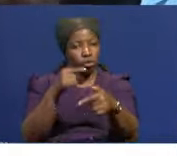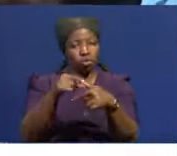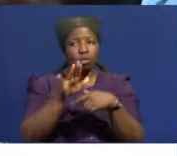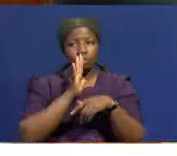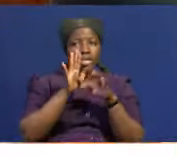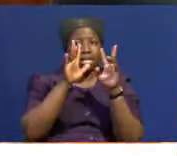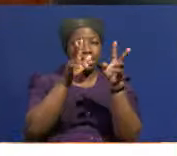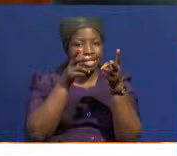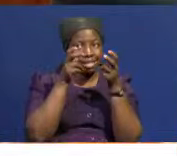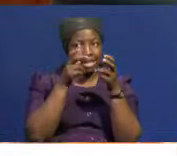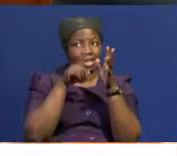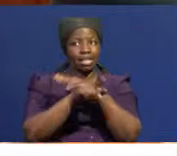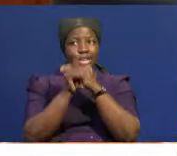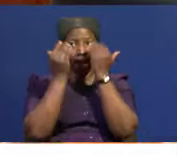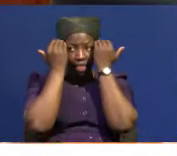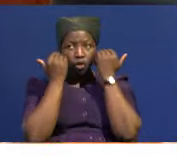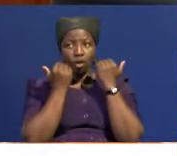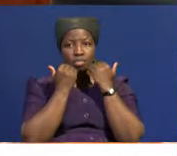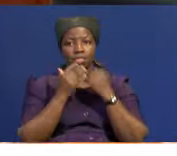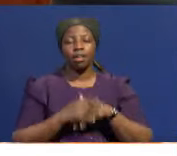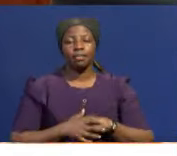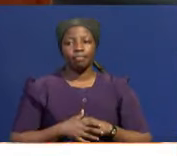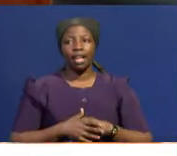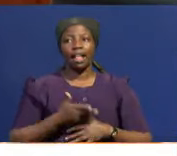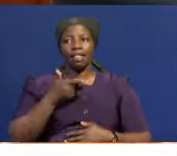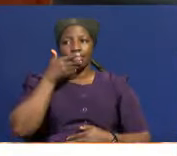na mahakama. The respondents shall,